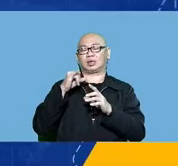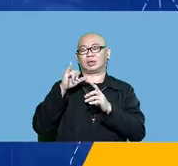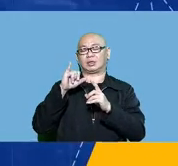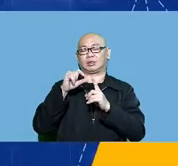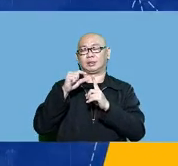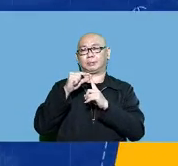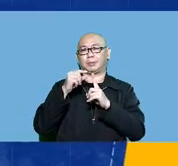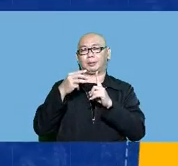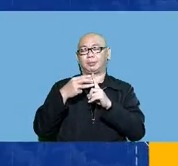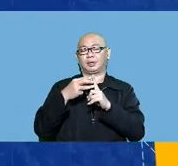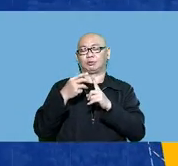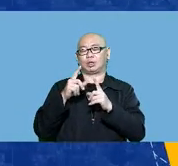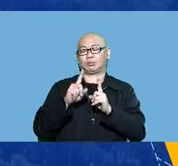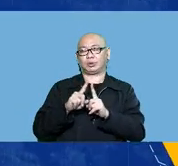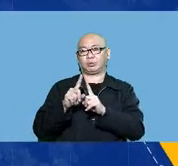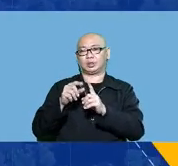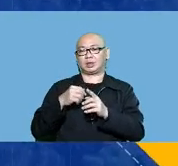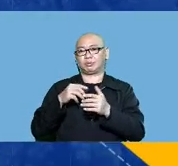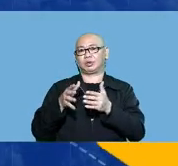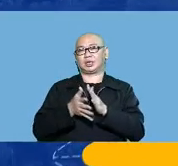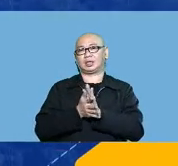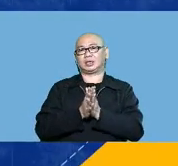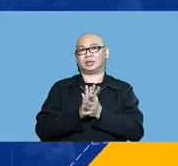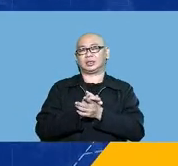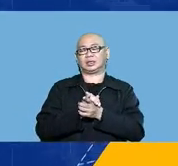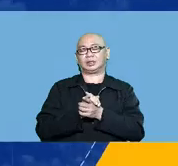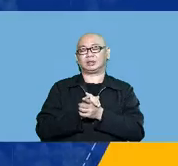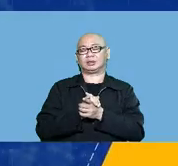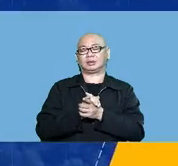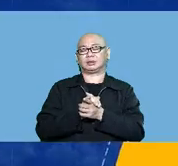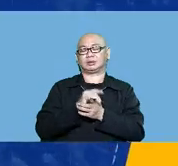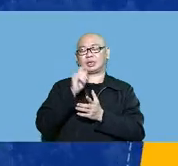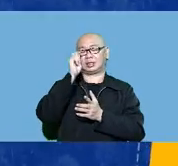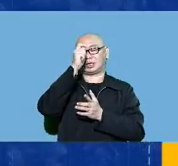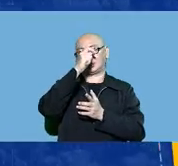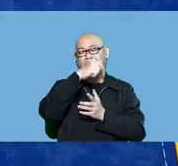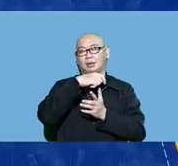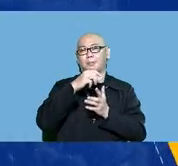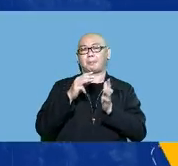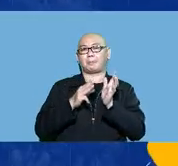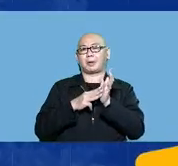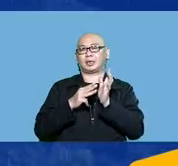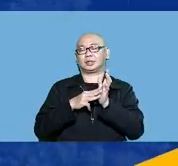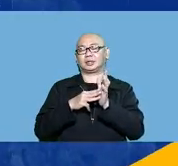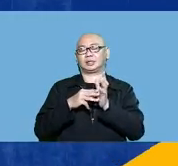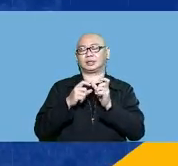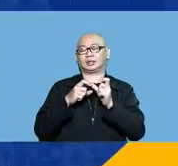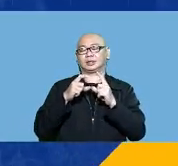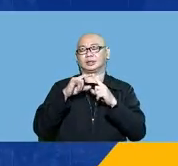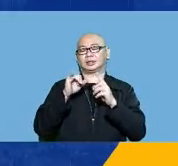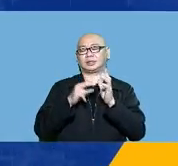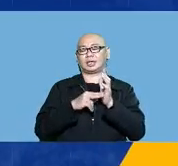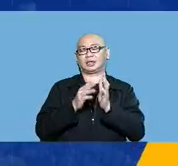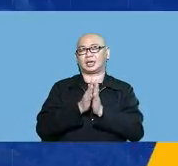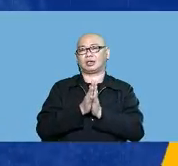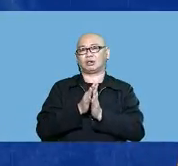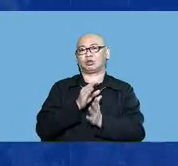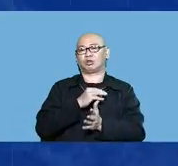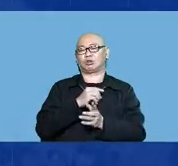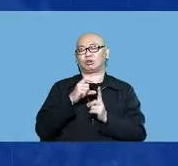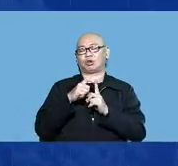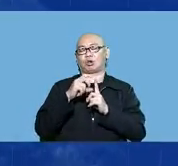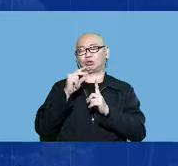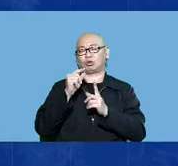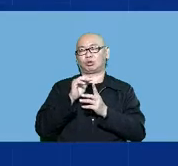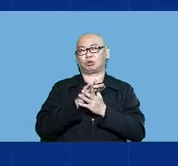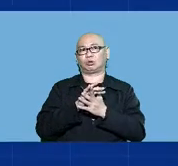telah membimbing dan menghantarkan saya menjadi sarjana biologi, magister sains dan doktor. Tim Gunung Ungaran